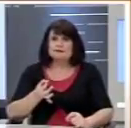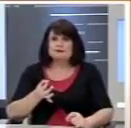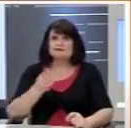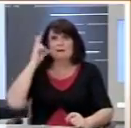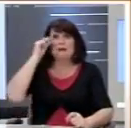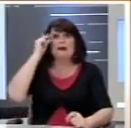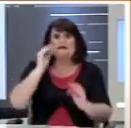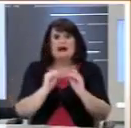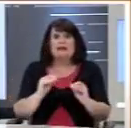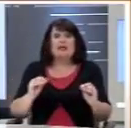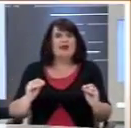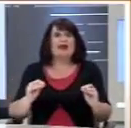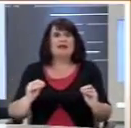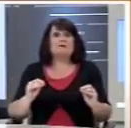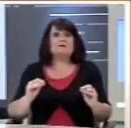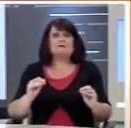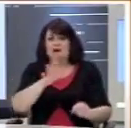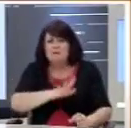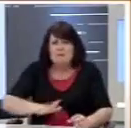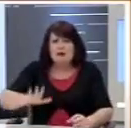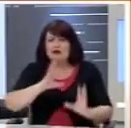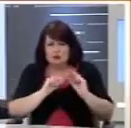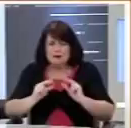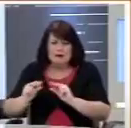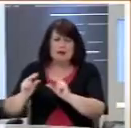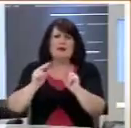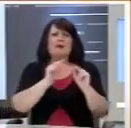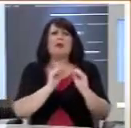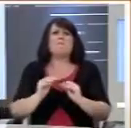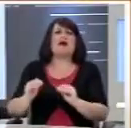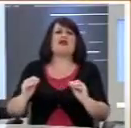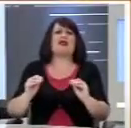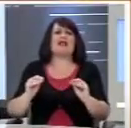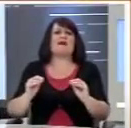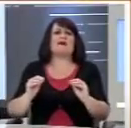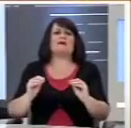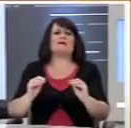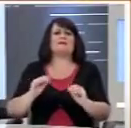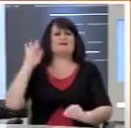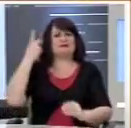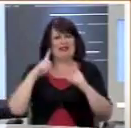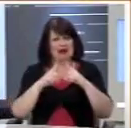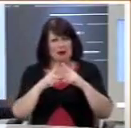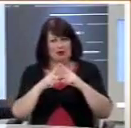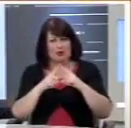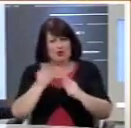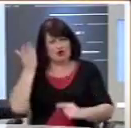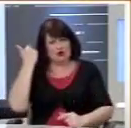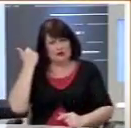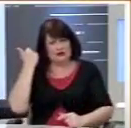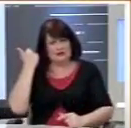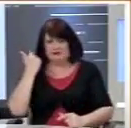πανεπιστημιακή παιδεία. Γιατί παντού γίνεται μια συζήτηση για την παιδεία. Δεν είμαστε εκεί που είμαστε με την κυρία Διαμαντοπούλου, όχι εδώ.